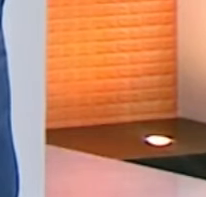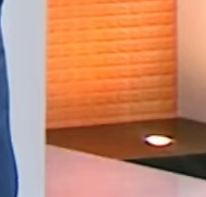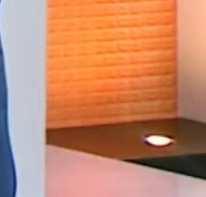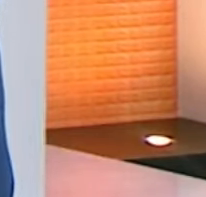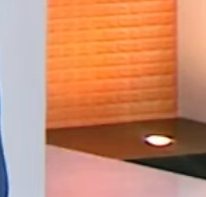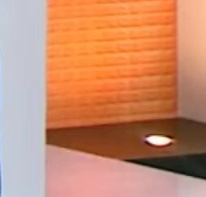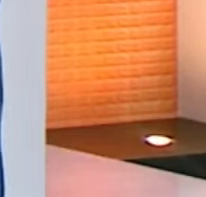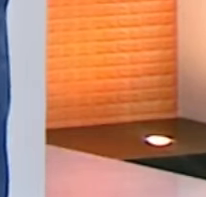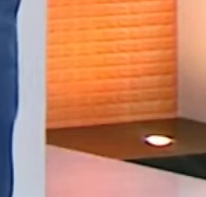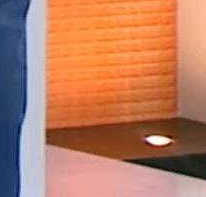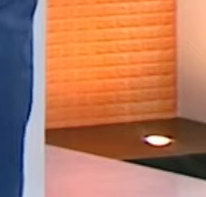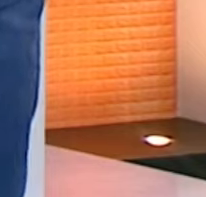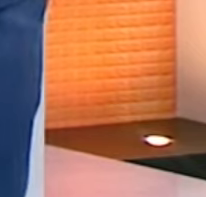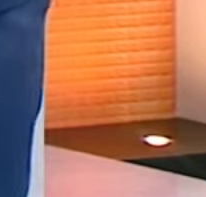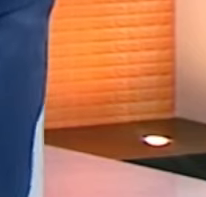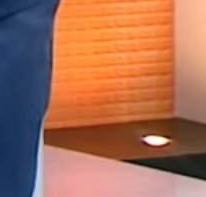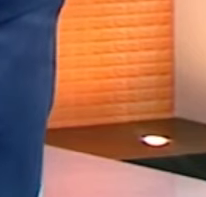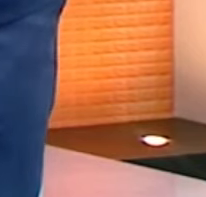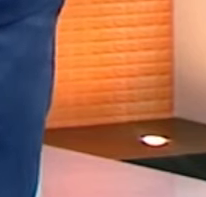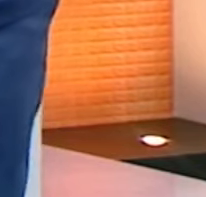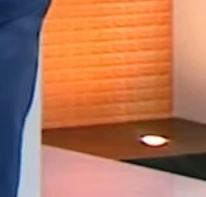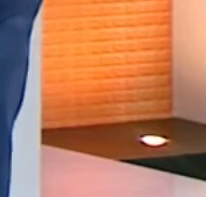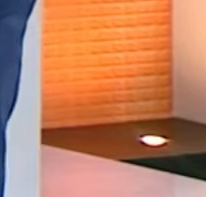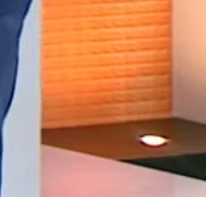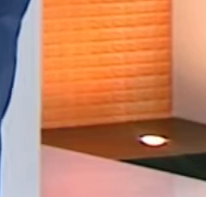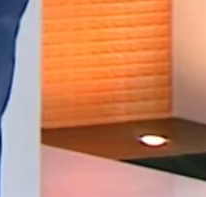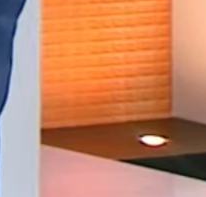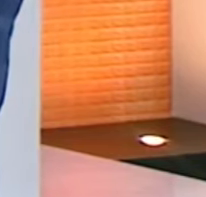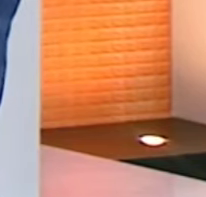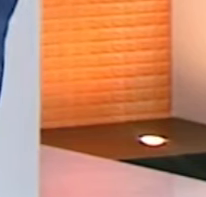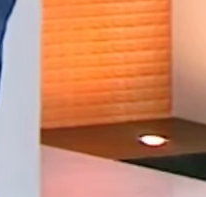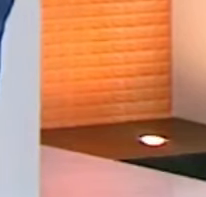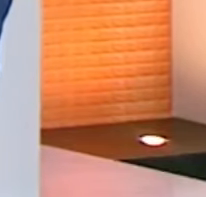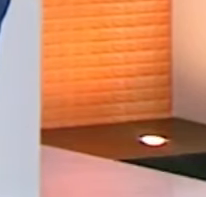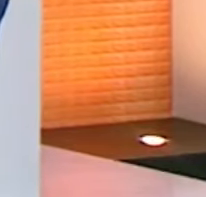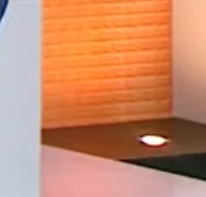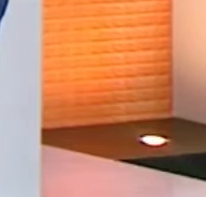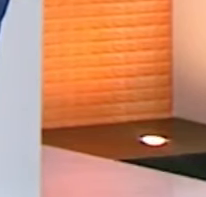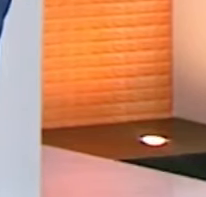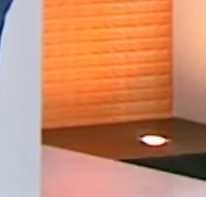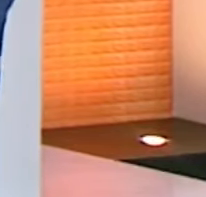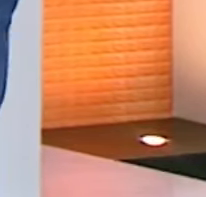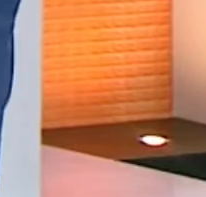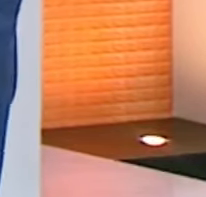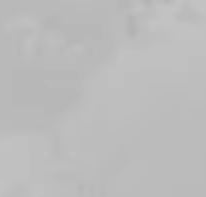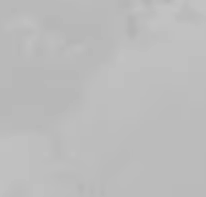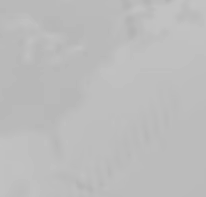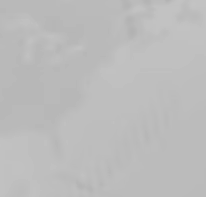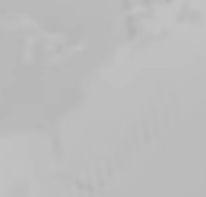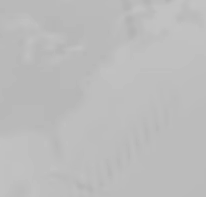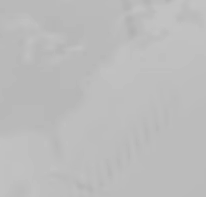GMA Pinoy TV at sa www.gmanews.tv.